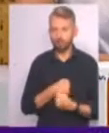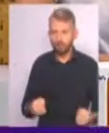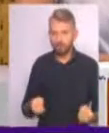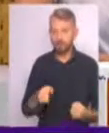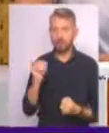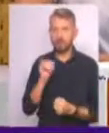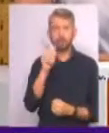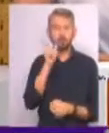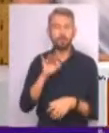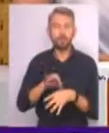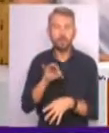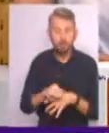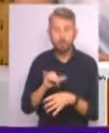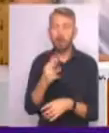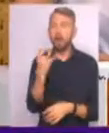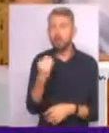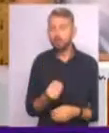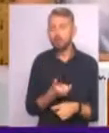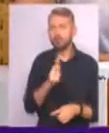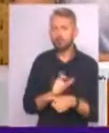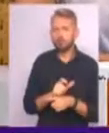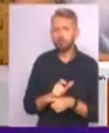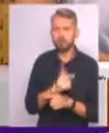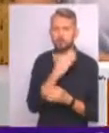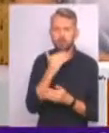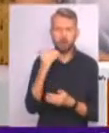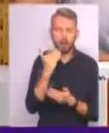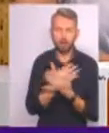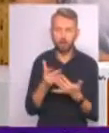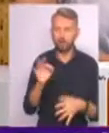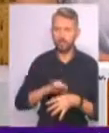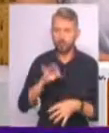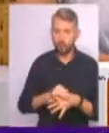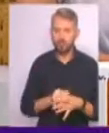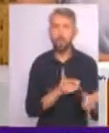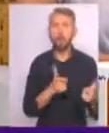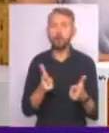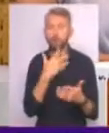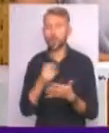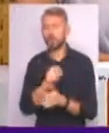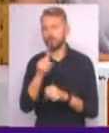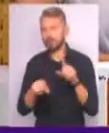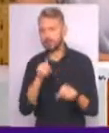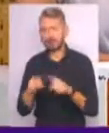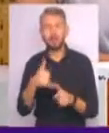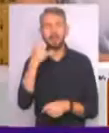і цукрового діабету, а ще дуже-дуже до багатьох захворювань. Готуйте свої запитання.